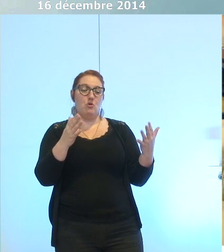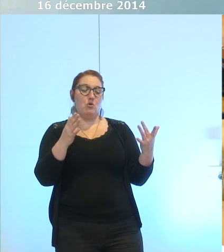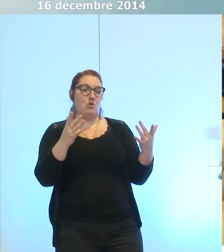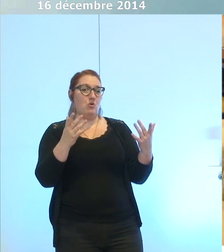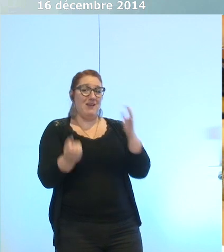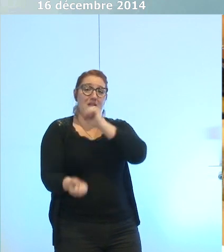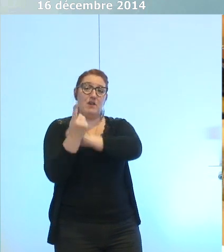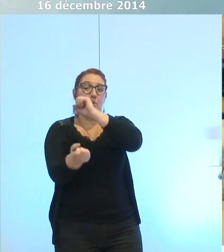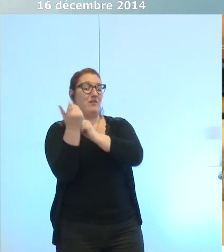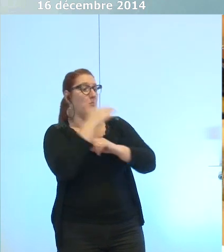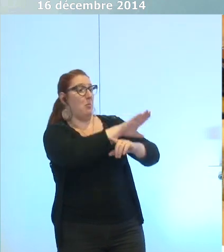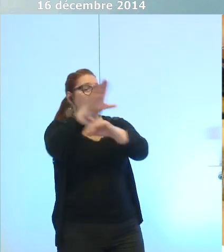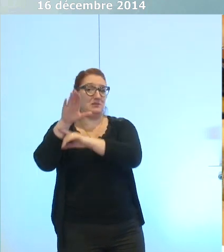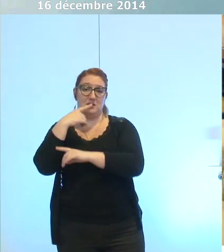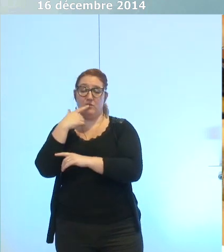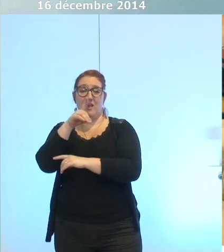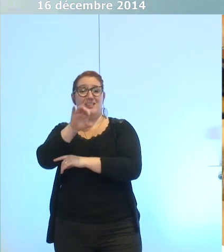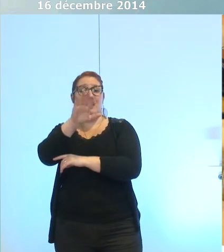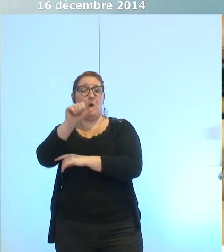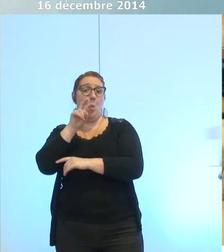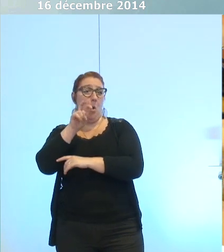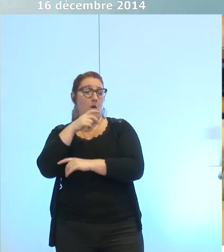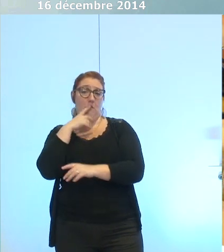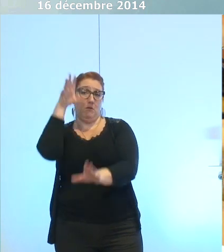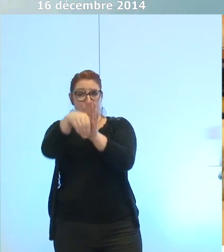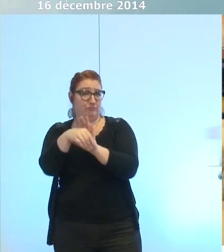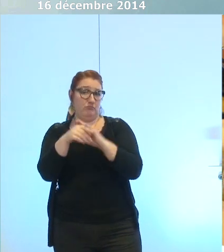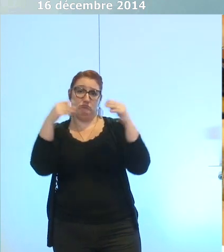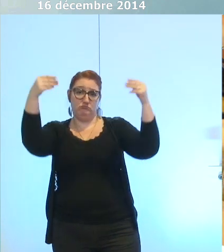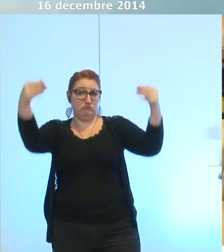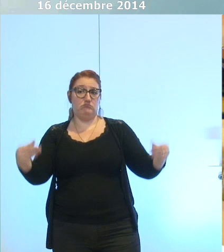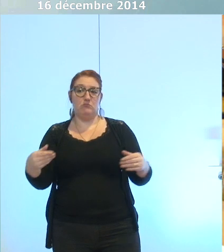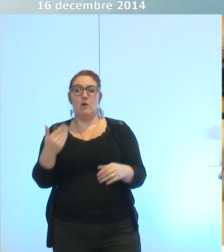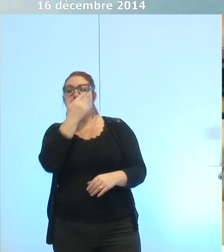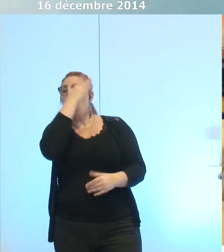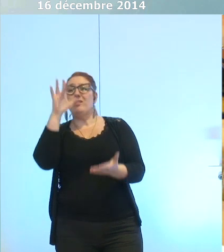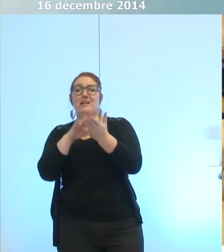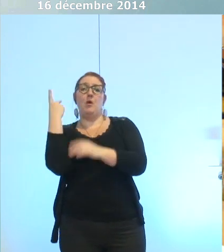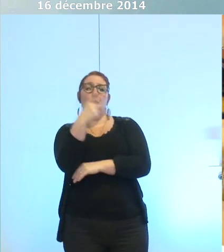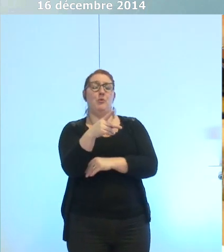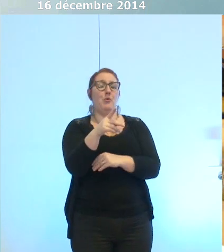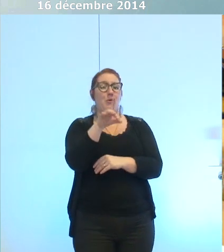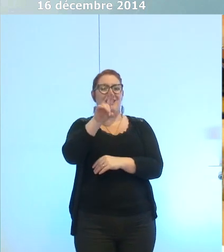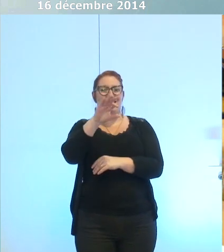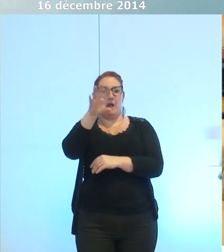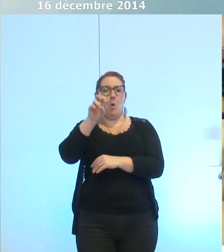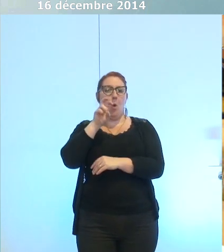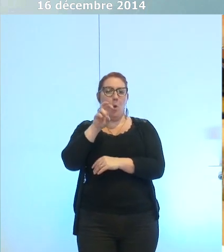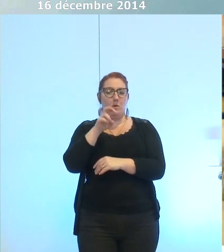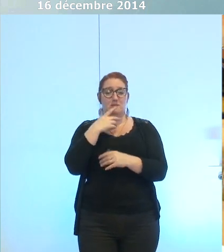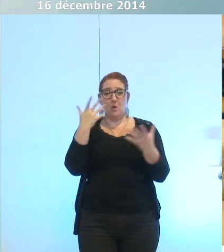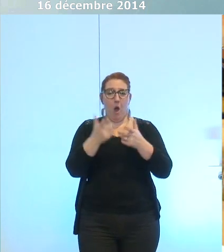l'événement ciel le reste des clients de déco ce sont les grands magasins franchisés